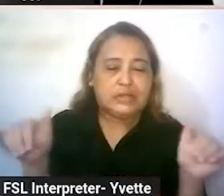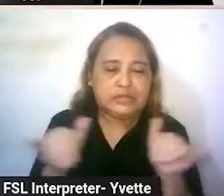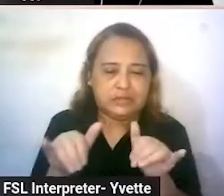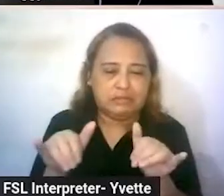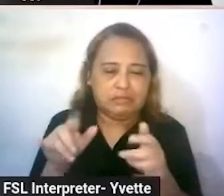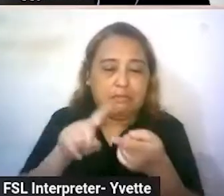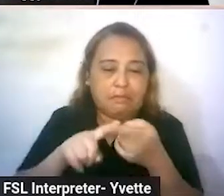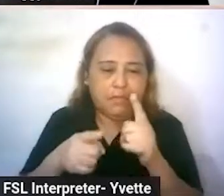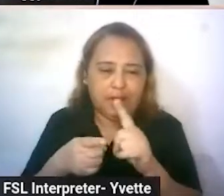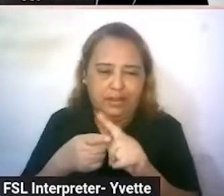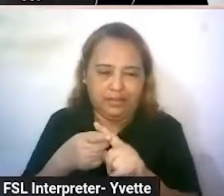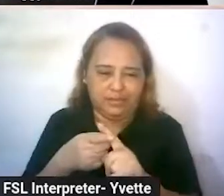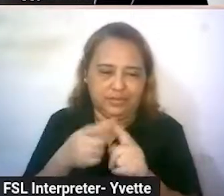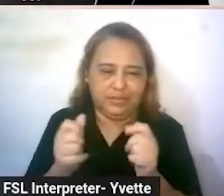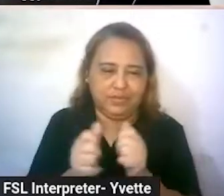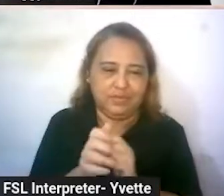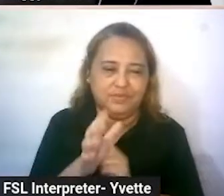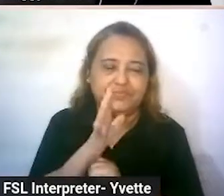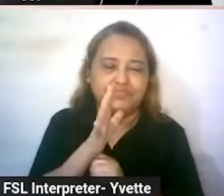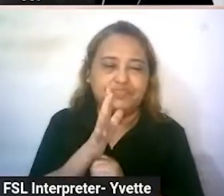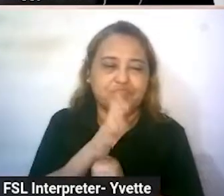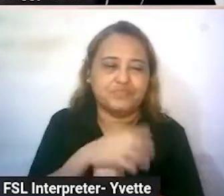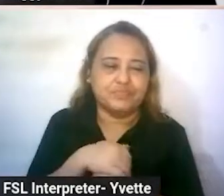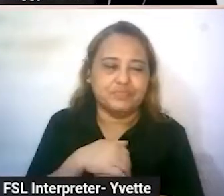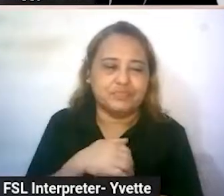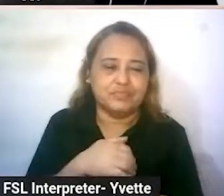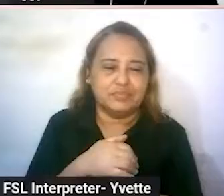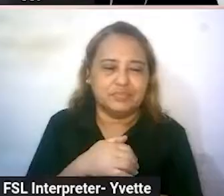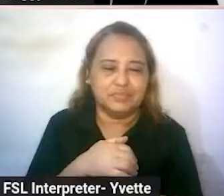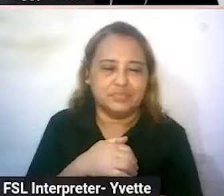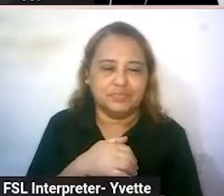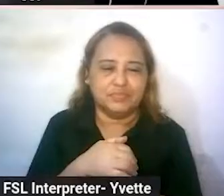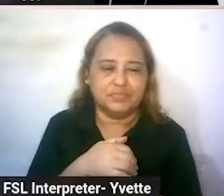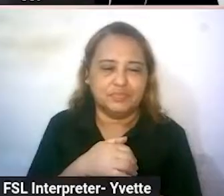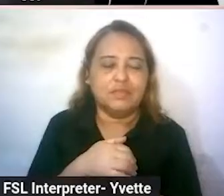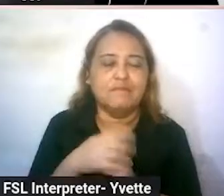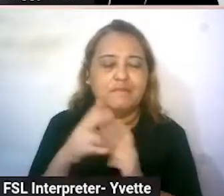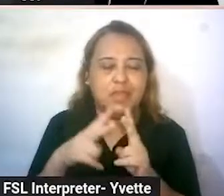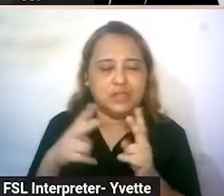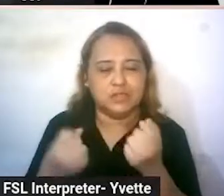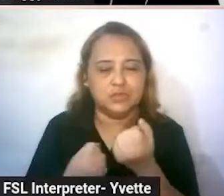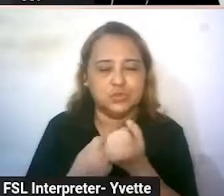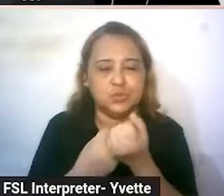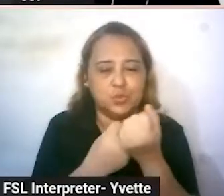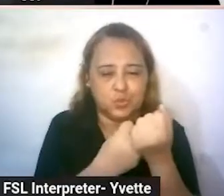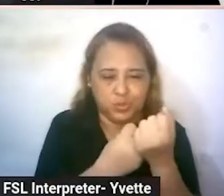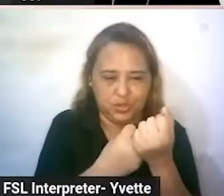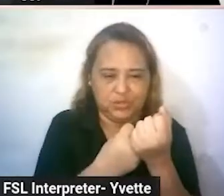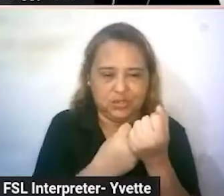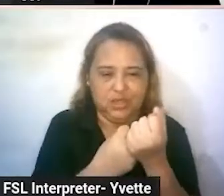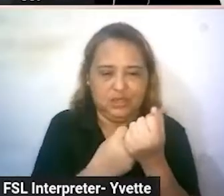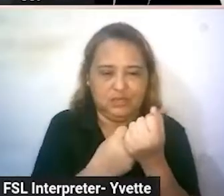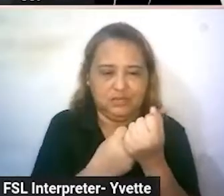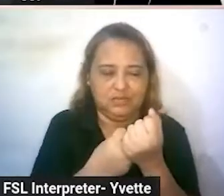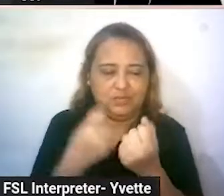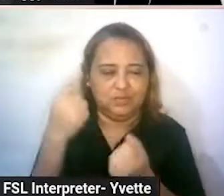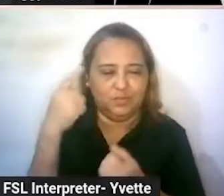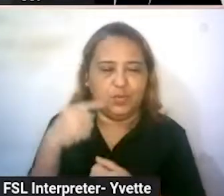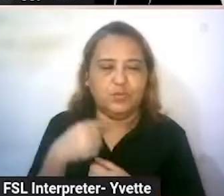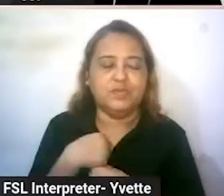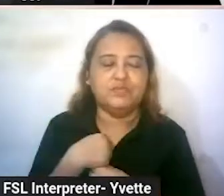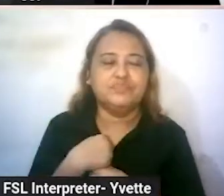parang, ang tawag nito, she's really supportive of what I want. Kaya